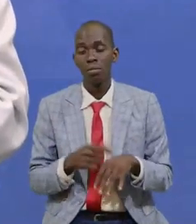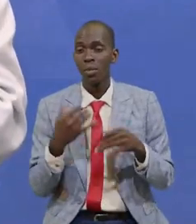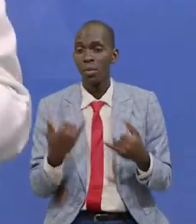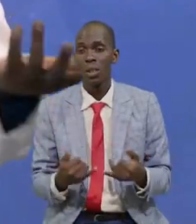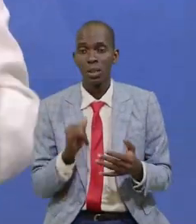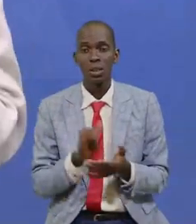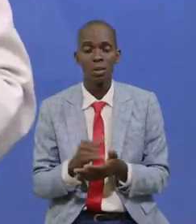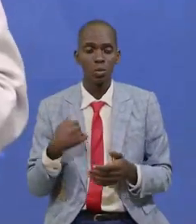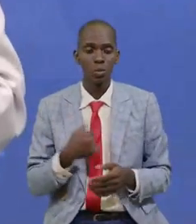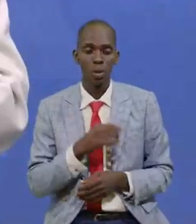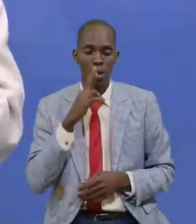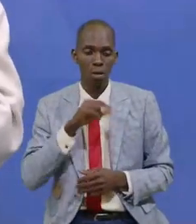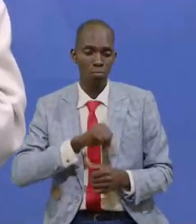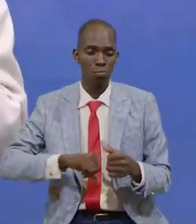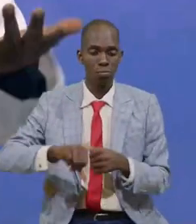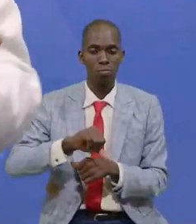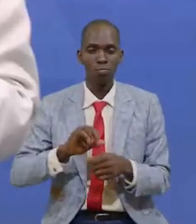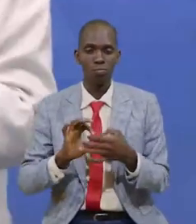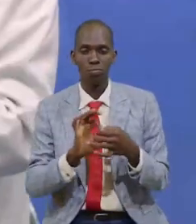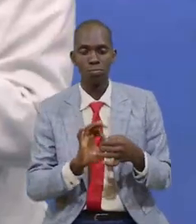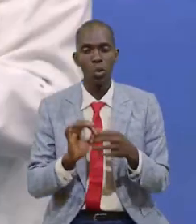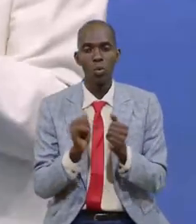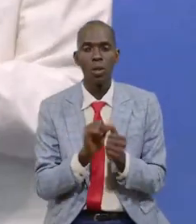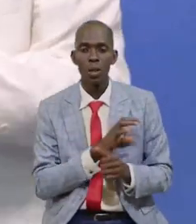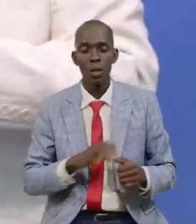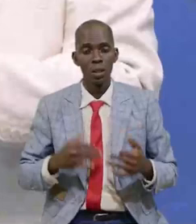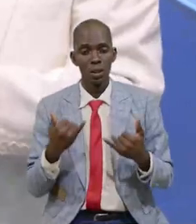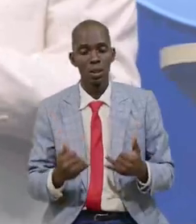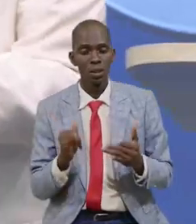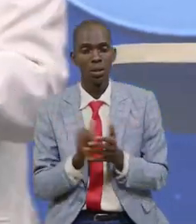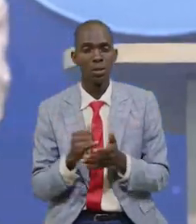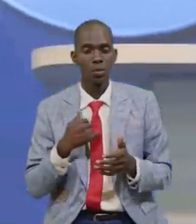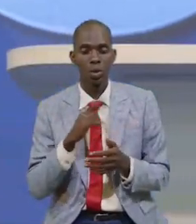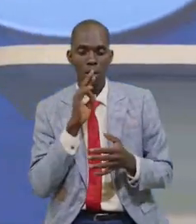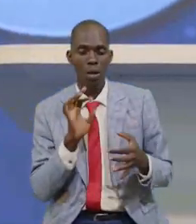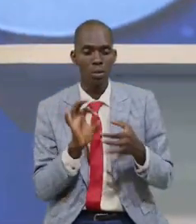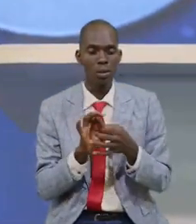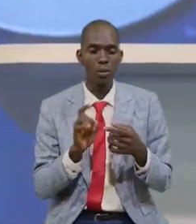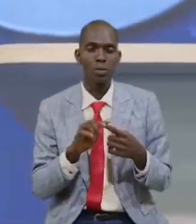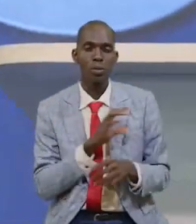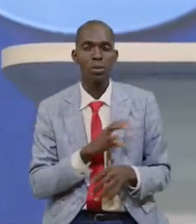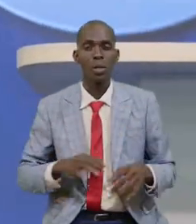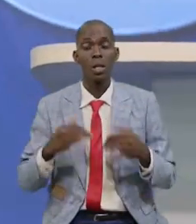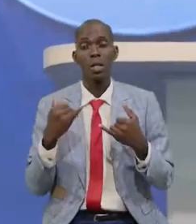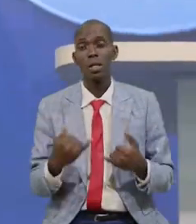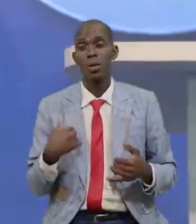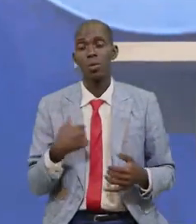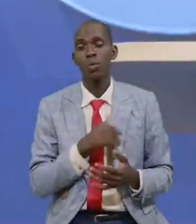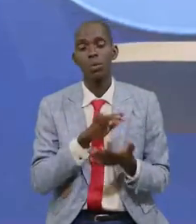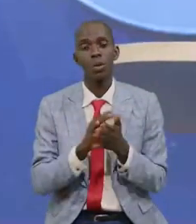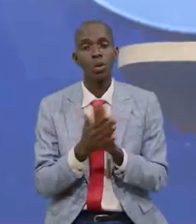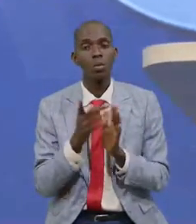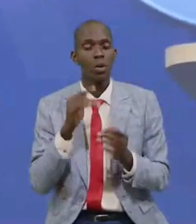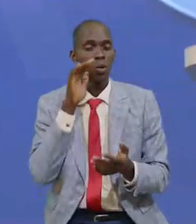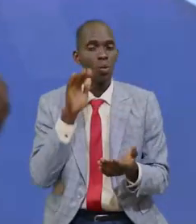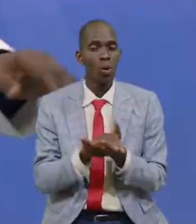maintenant que nous sommes associés à Christ, maintenant que nous sommes liés à Christ, maintenant que nous sommes devenus